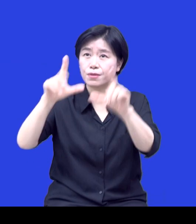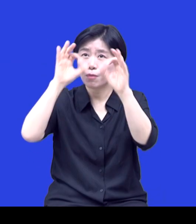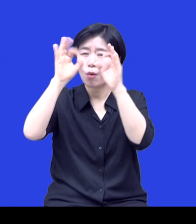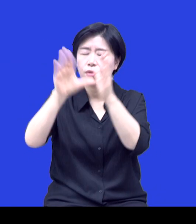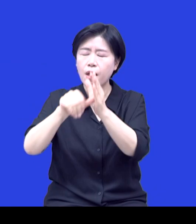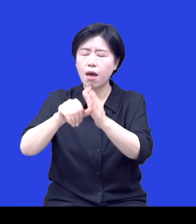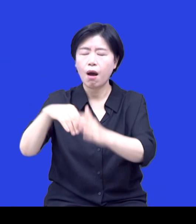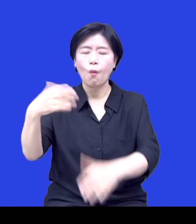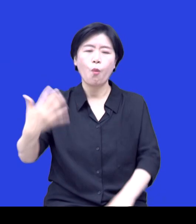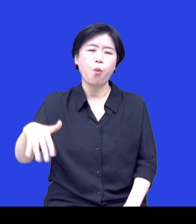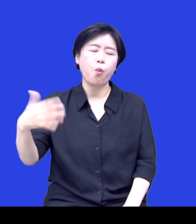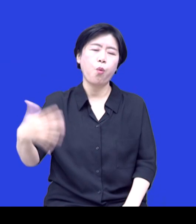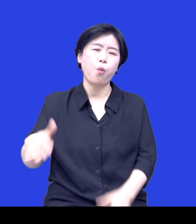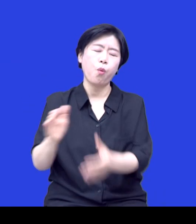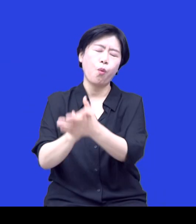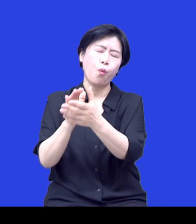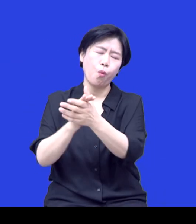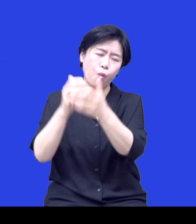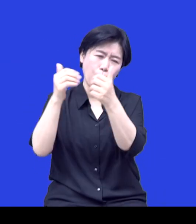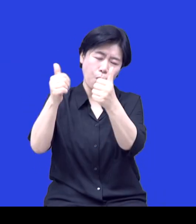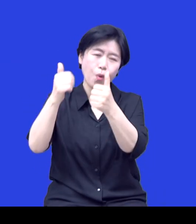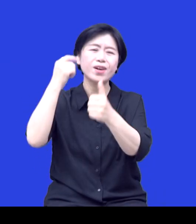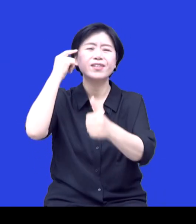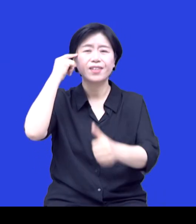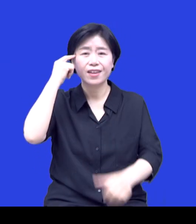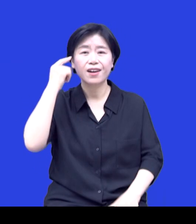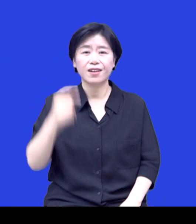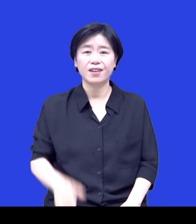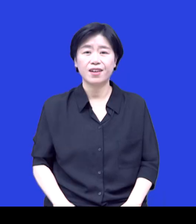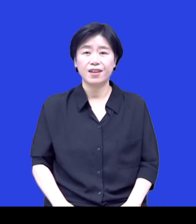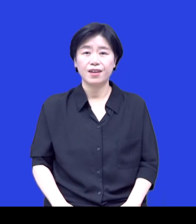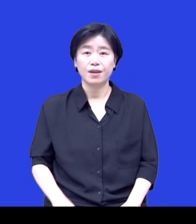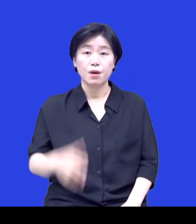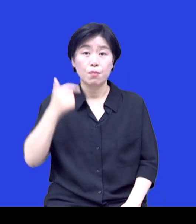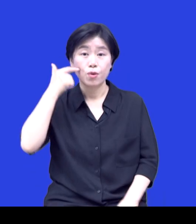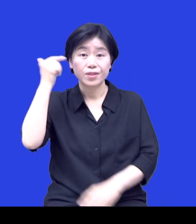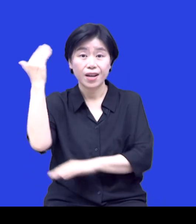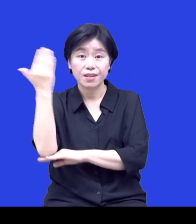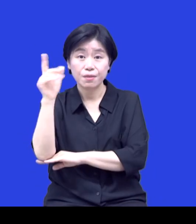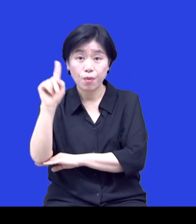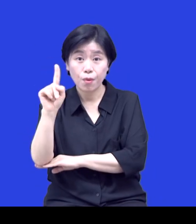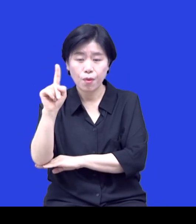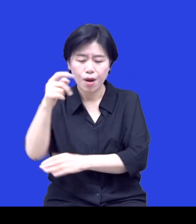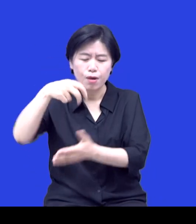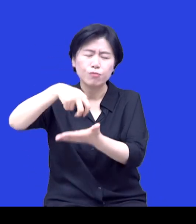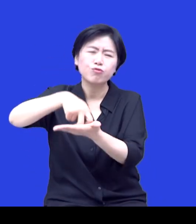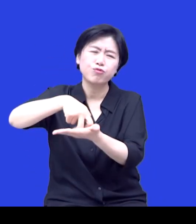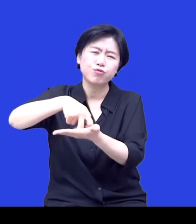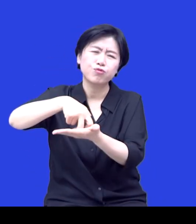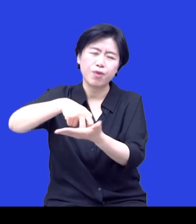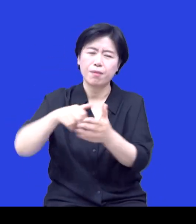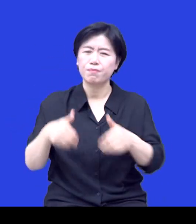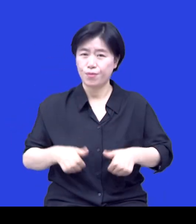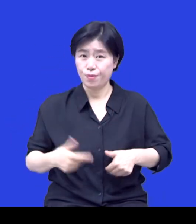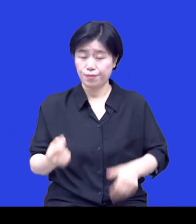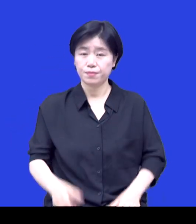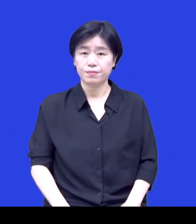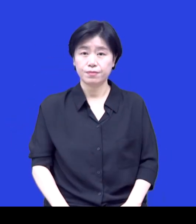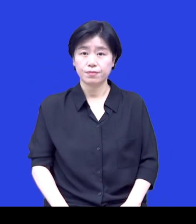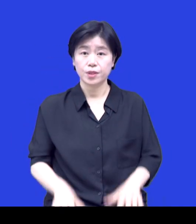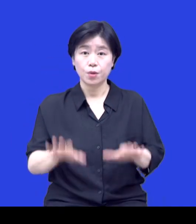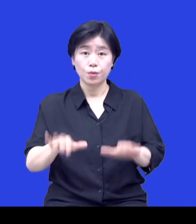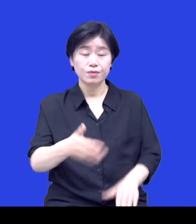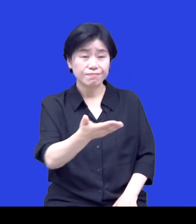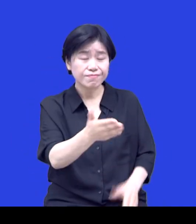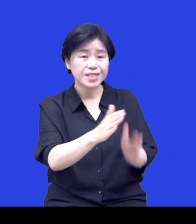무릎으로 꿇고 하는 거다 하는 것을 지금도 뭐 뼈저리게 절감하고 있습니다. 그러니까요. 예. 그래서 목사님 뷰티풀 광야라는 책을 제가 지난주부터 읽고 있는데 네. 오늘